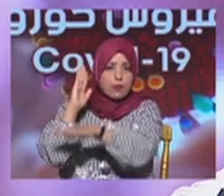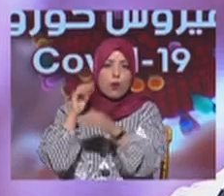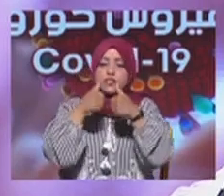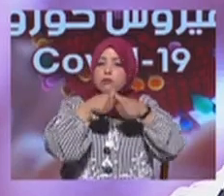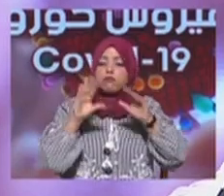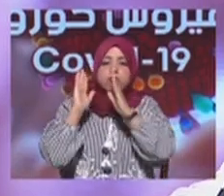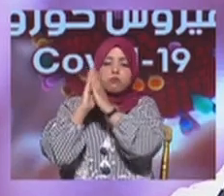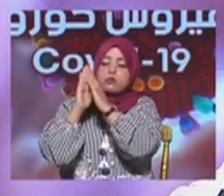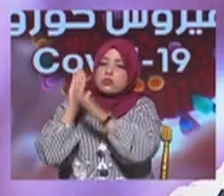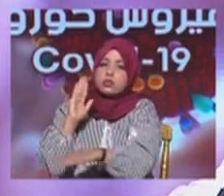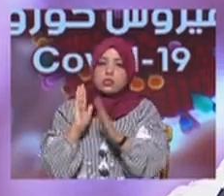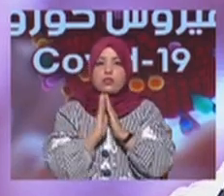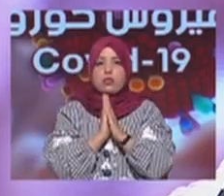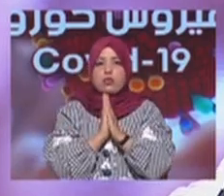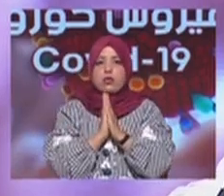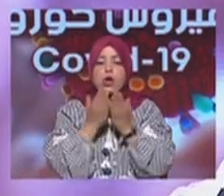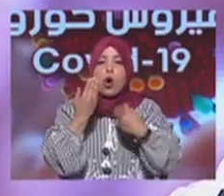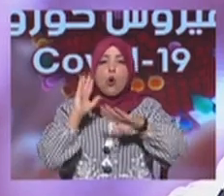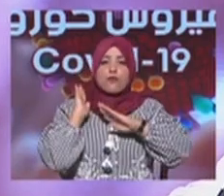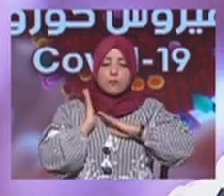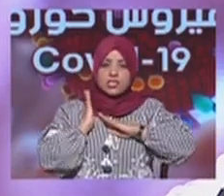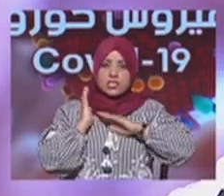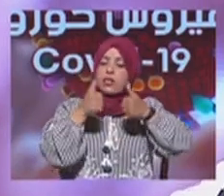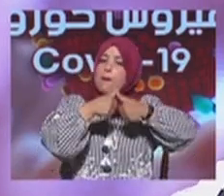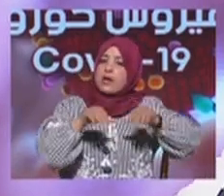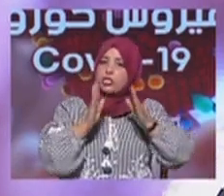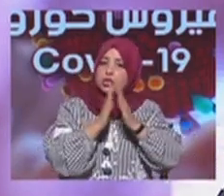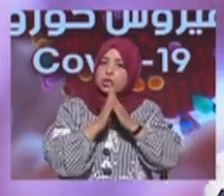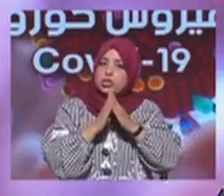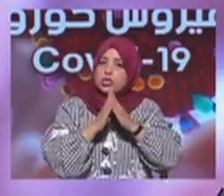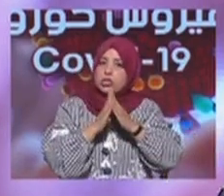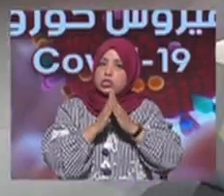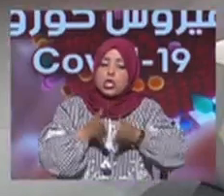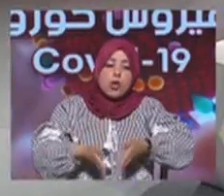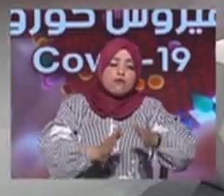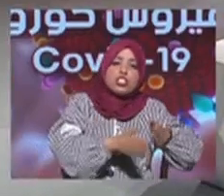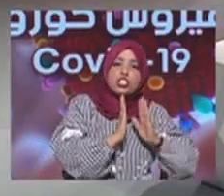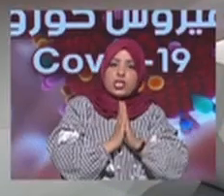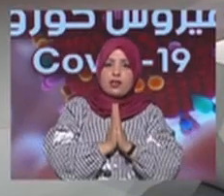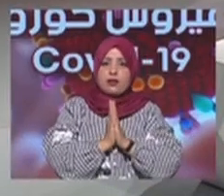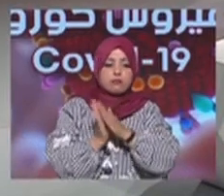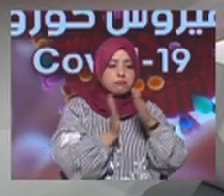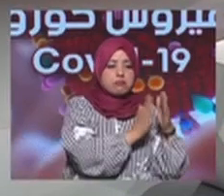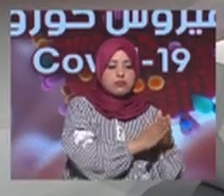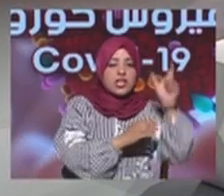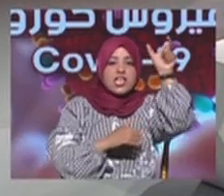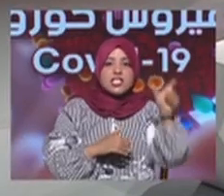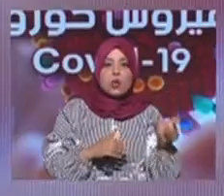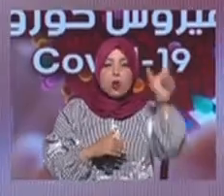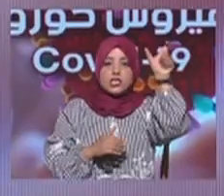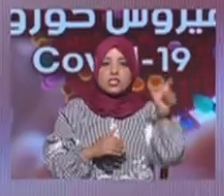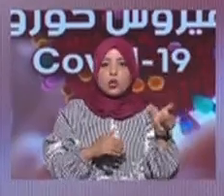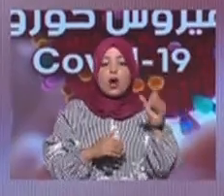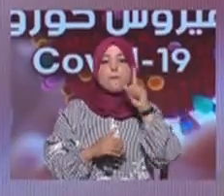كملوا راهم الزنة ما ربحناش الحرب ضد هذا الفيروس. دكتورة نصاف بن علي مرحبا بك استنيناك شو